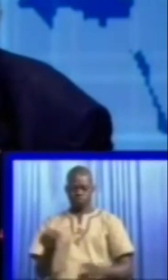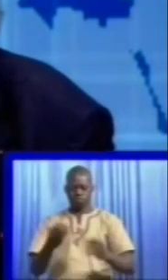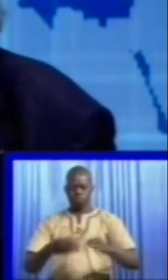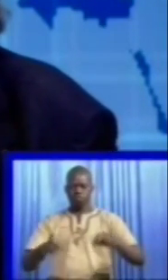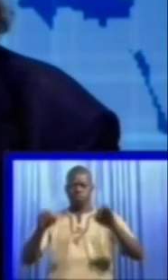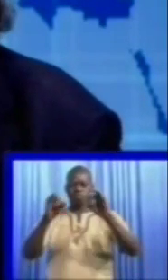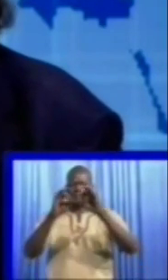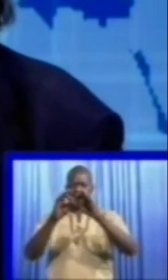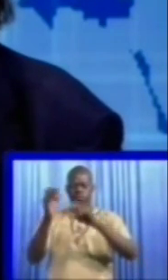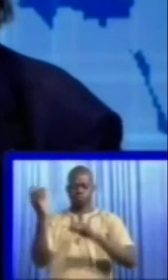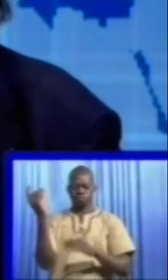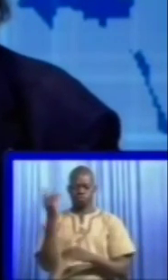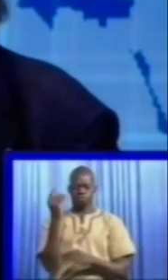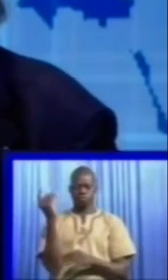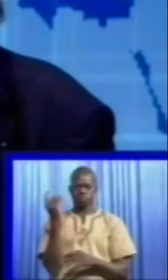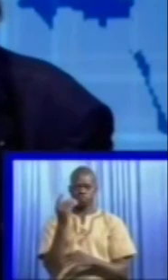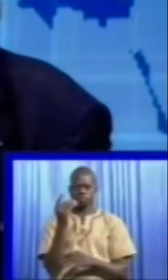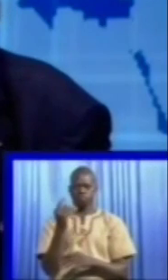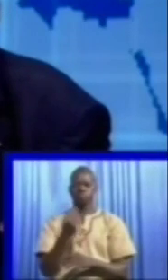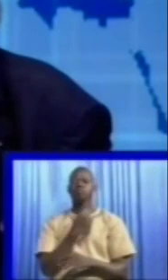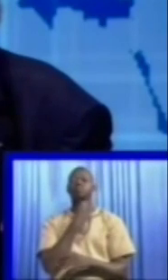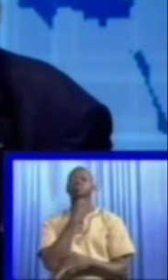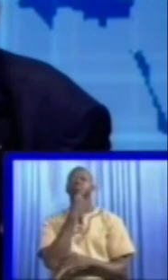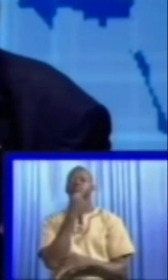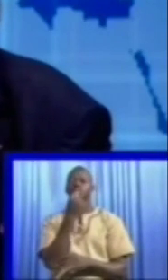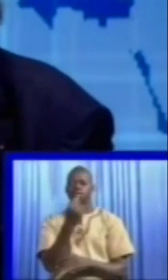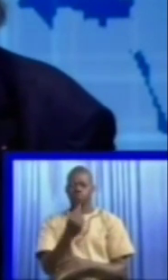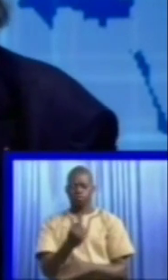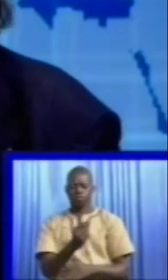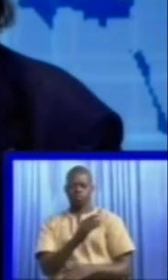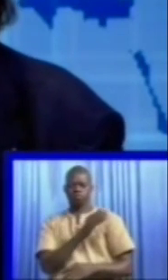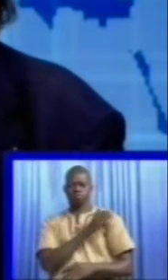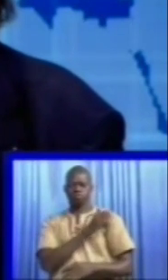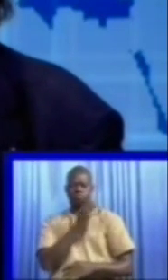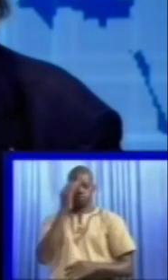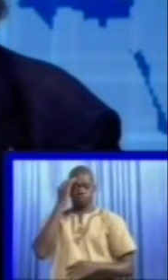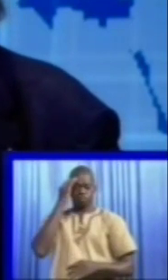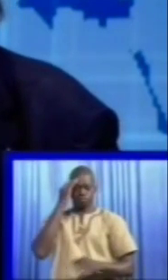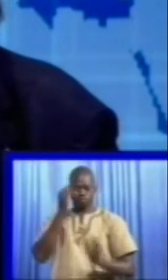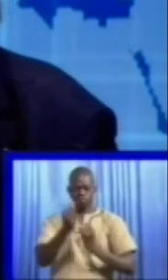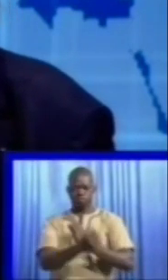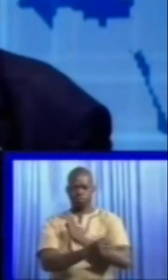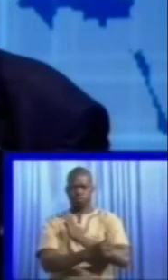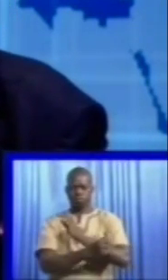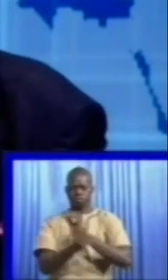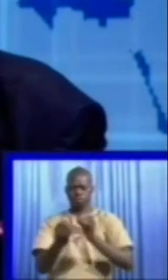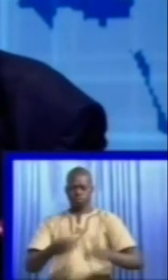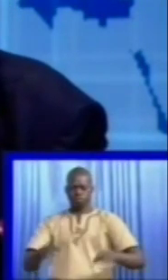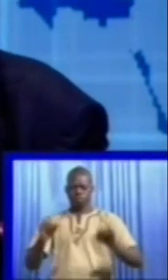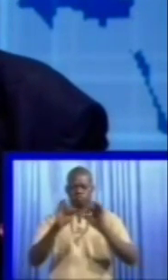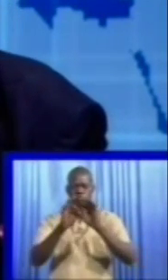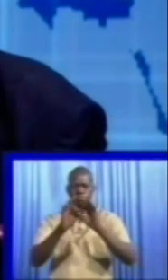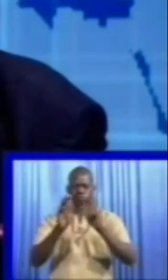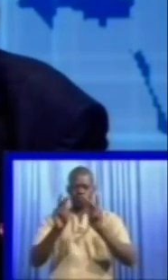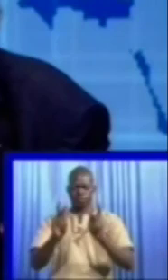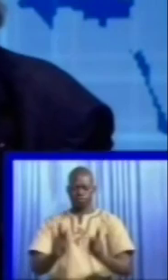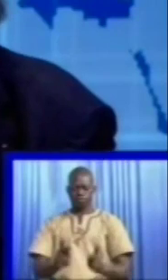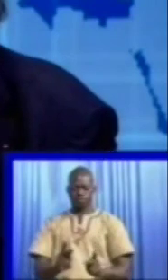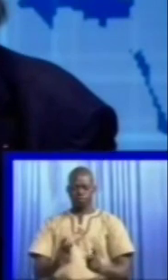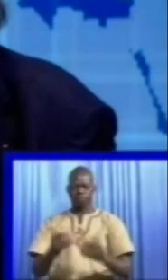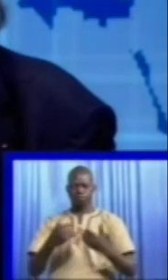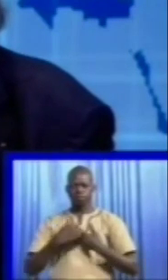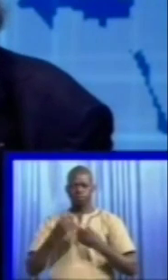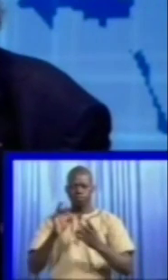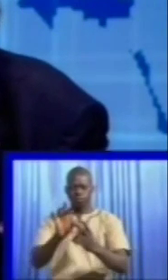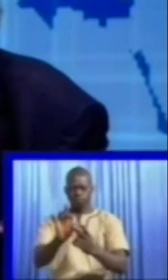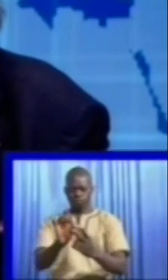fondamental de la démocratie. Je citais Camus, la conscience d'une nation. Ce qui est important, c'est que les citoyens aient le choix,